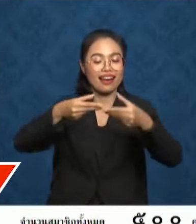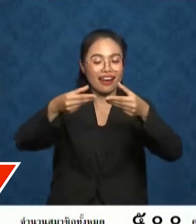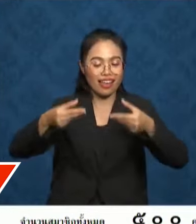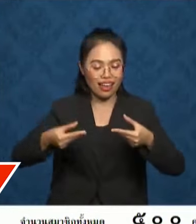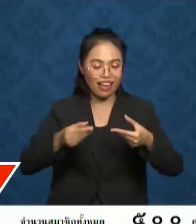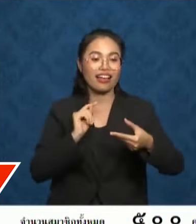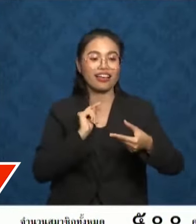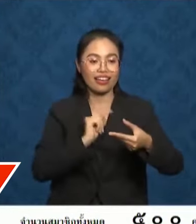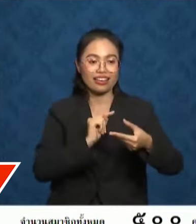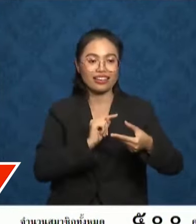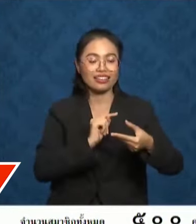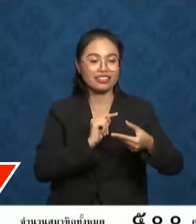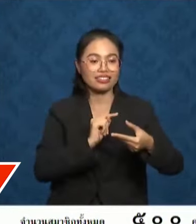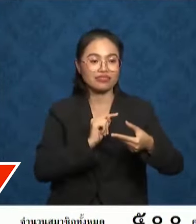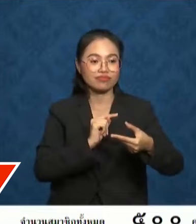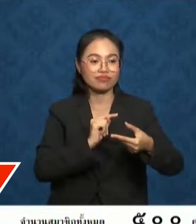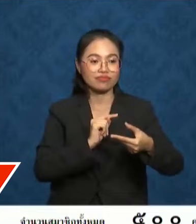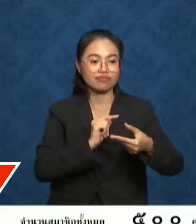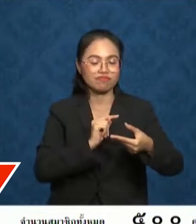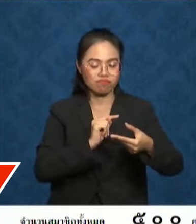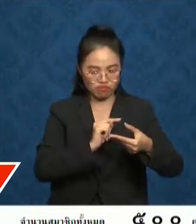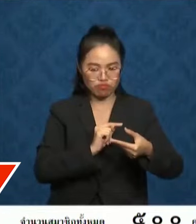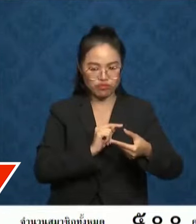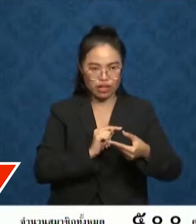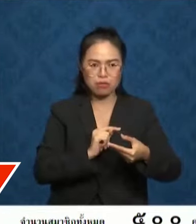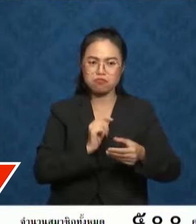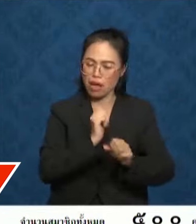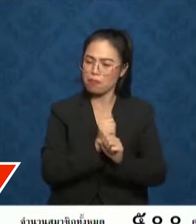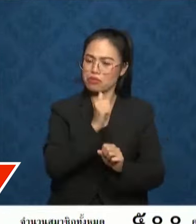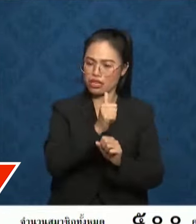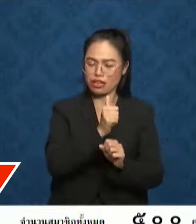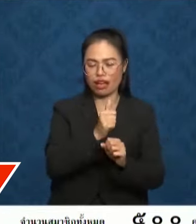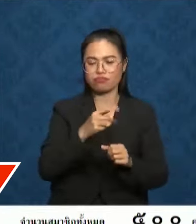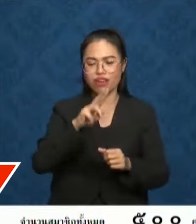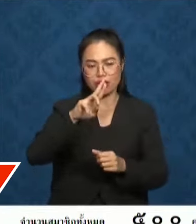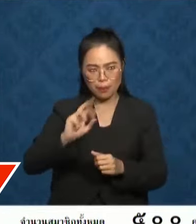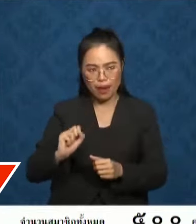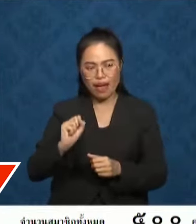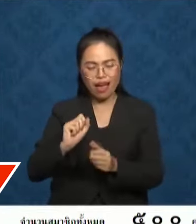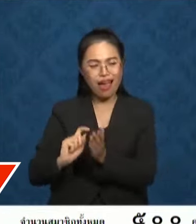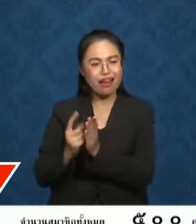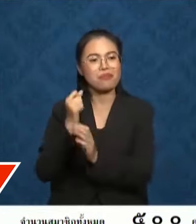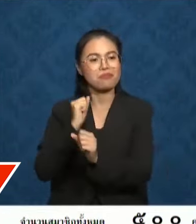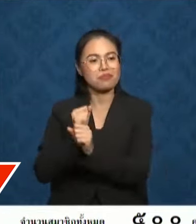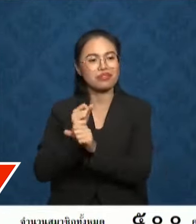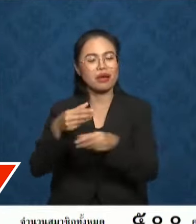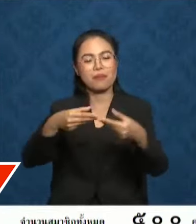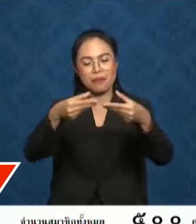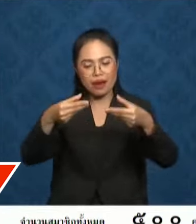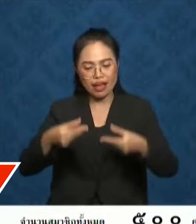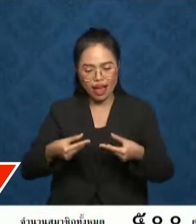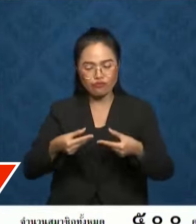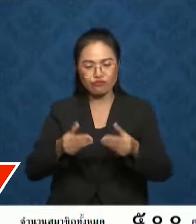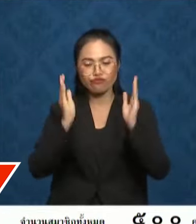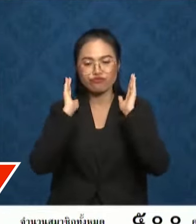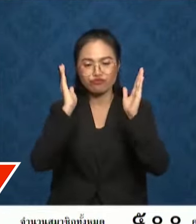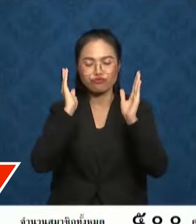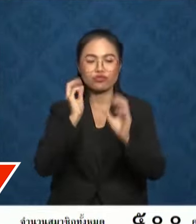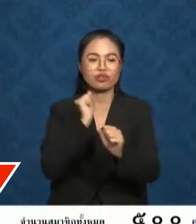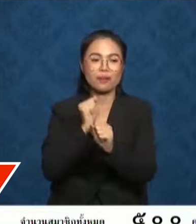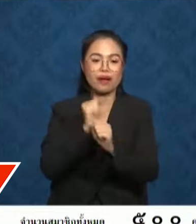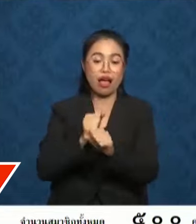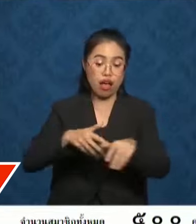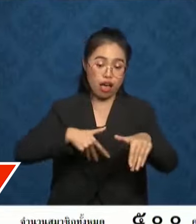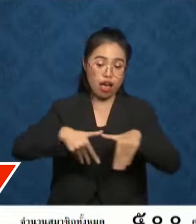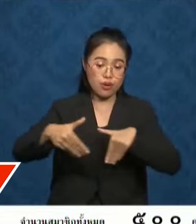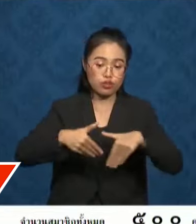เร patriเป็นนวัตกรรมของสพาที่มีการรายัานต่อการทำงานใหพี่น้ปร